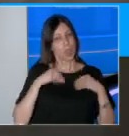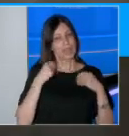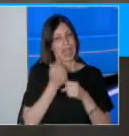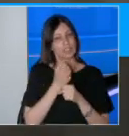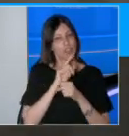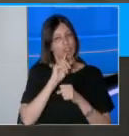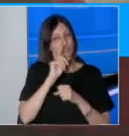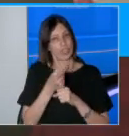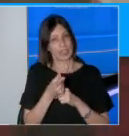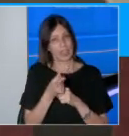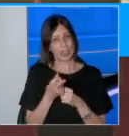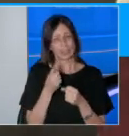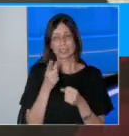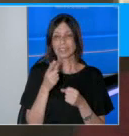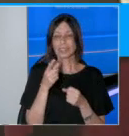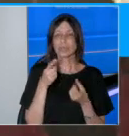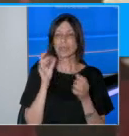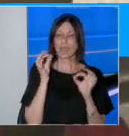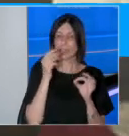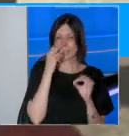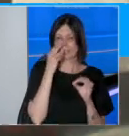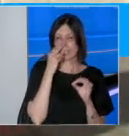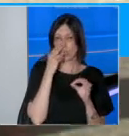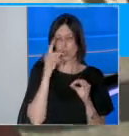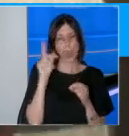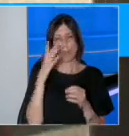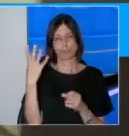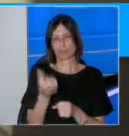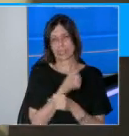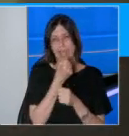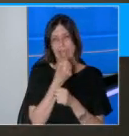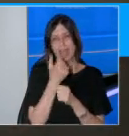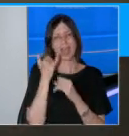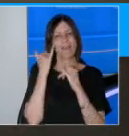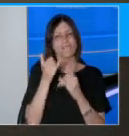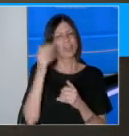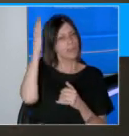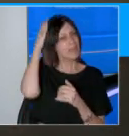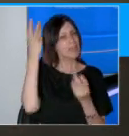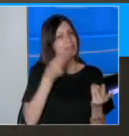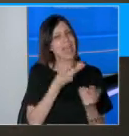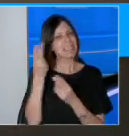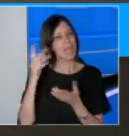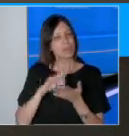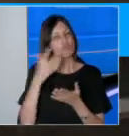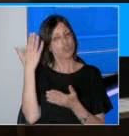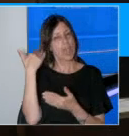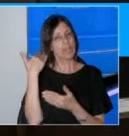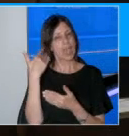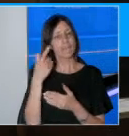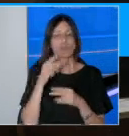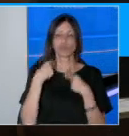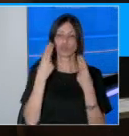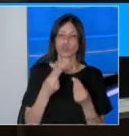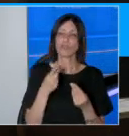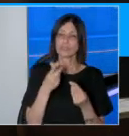למשך שנה, כך שזה בעיקר ניסיון, איך נאמר, לא מוצלח ביותר להביא את נפתלי בנט בחזרה למקום שהוא כבר היה בו, אבל שוב,